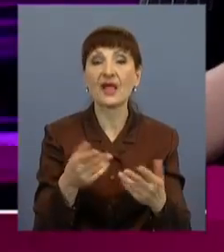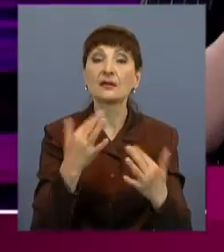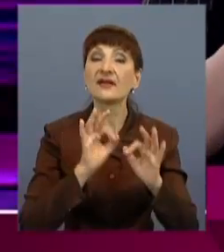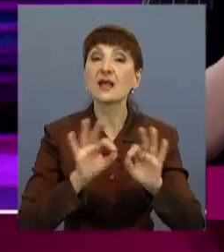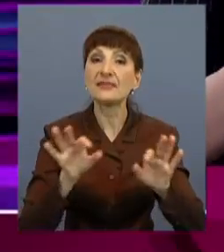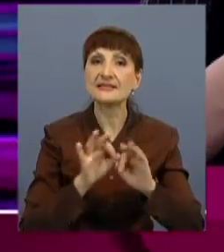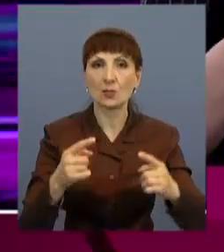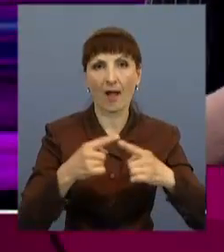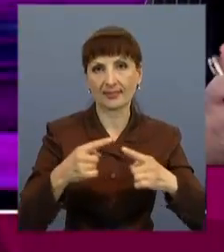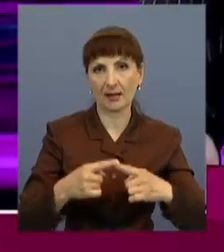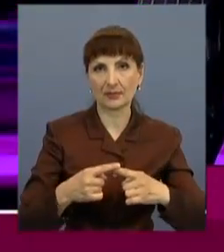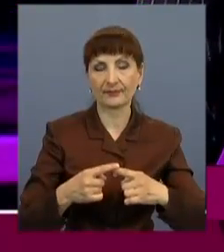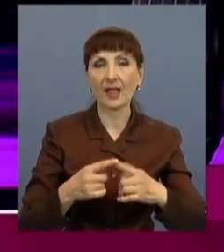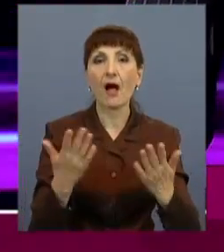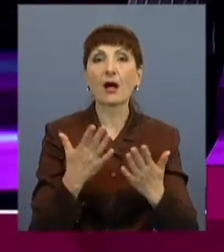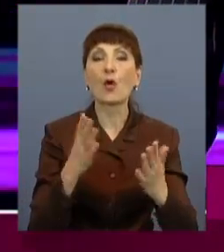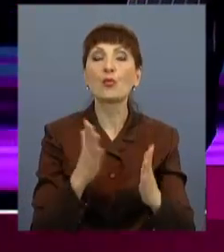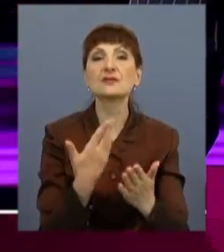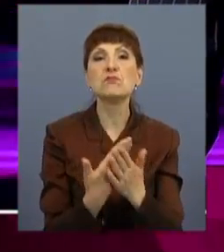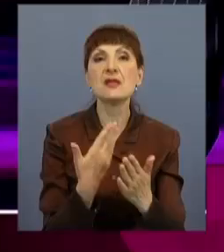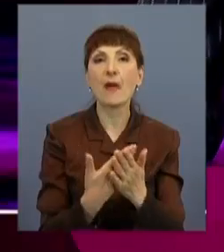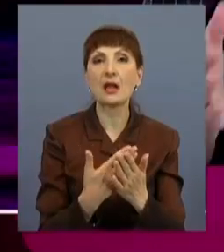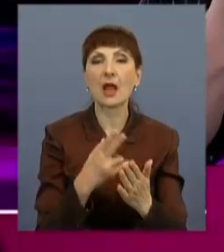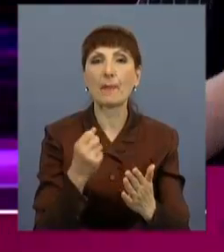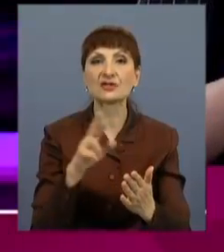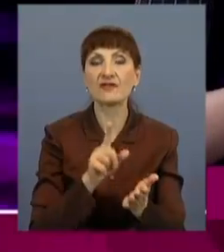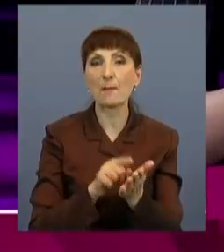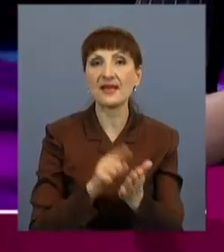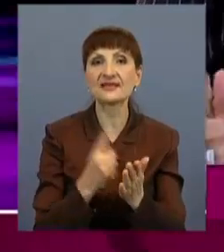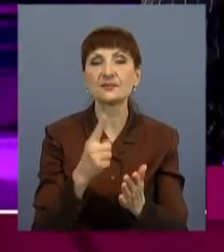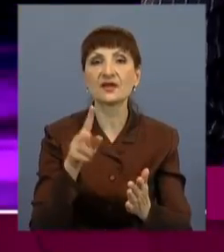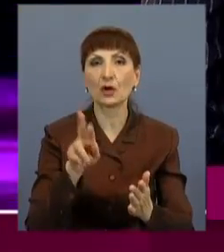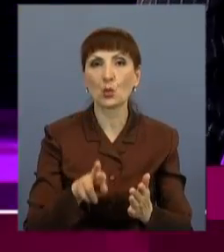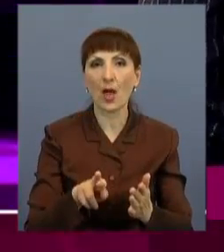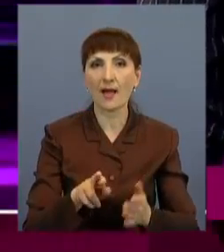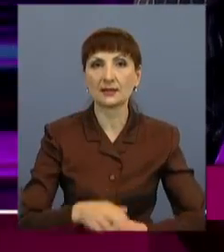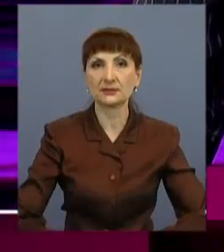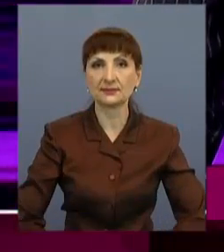телезрителям конкретнее, какой будет минимальная базовая пенсия с 1 июля?